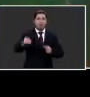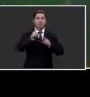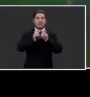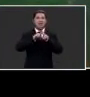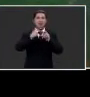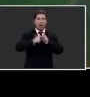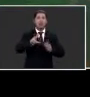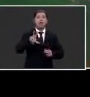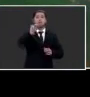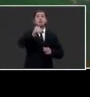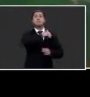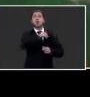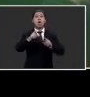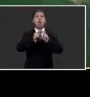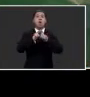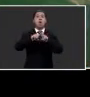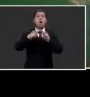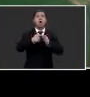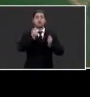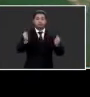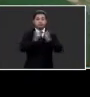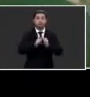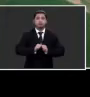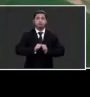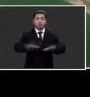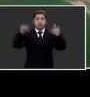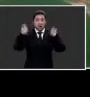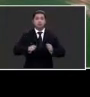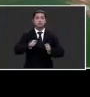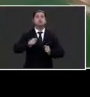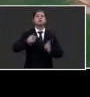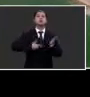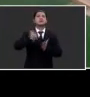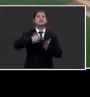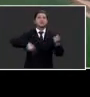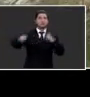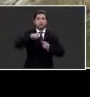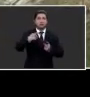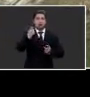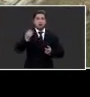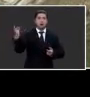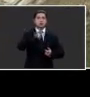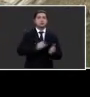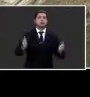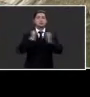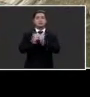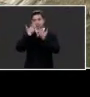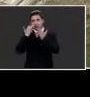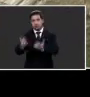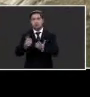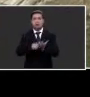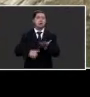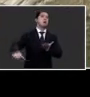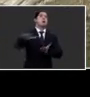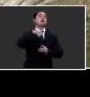70 milyon dekara yükselterek çiftçilerimizin gelirlerinde önemli artık sağladık Tüm